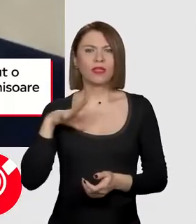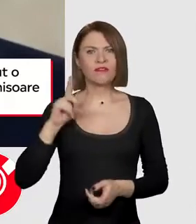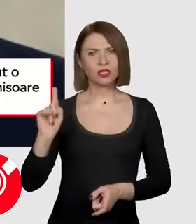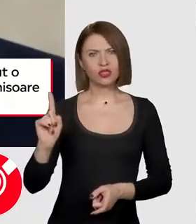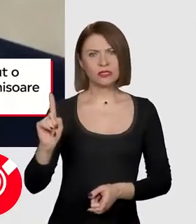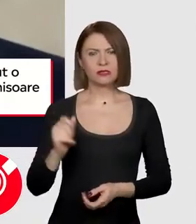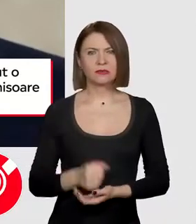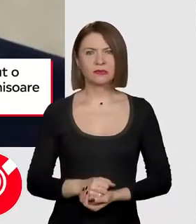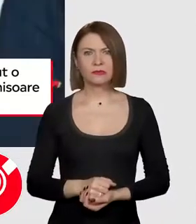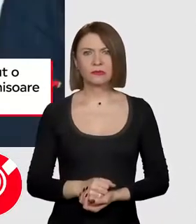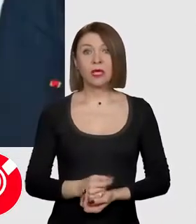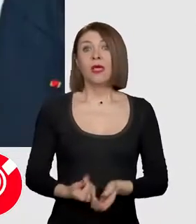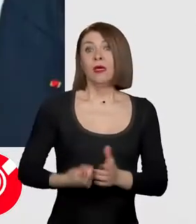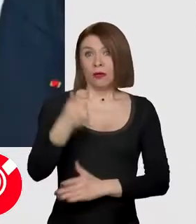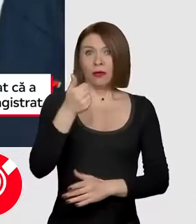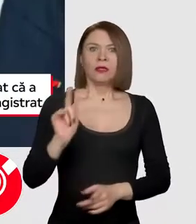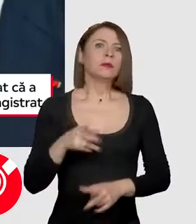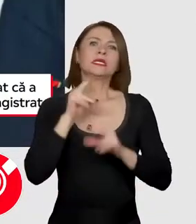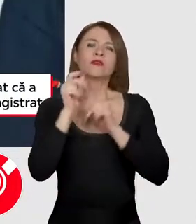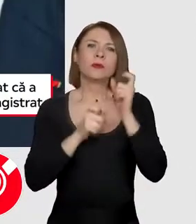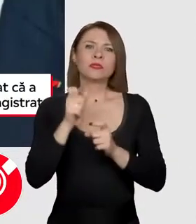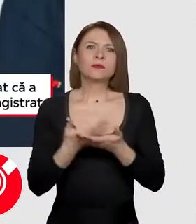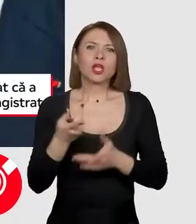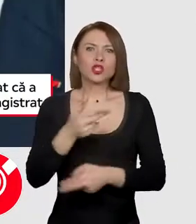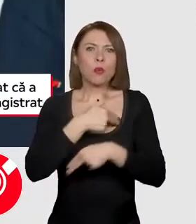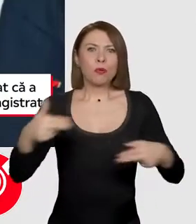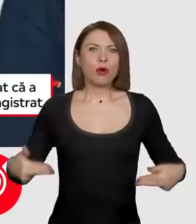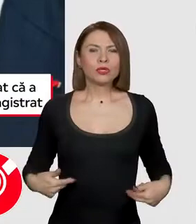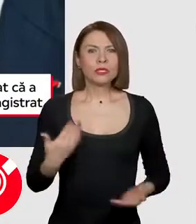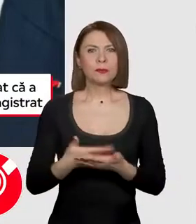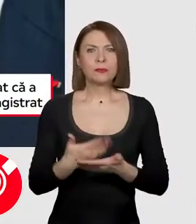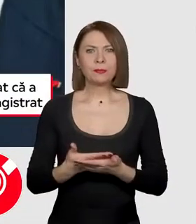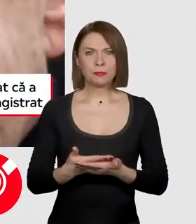franceză? În primul rând trebuie să vorbim despre acest proces pentru că